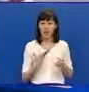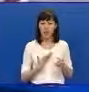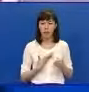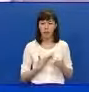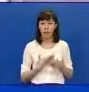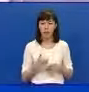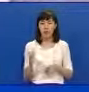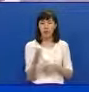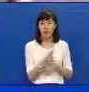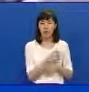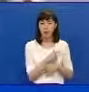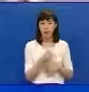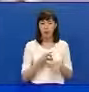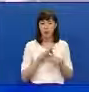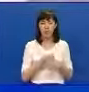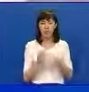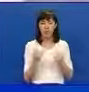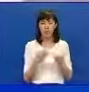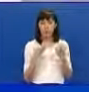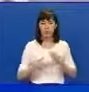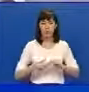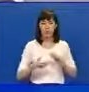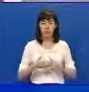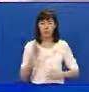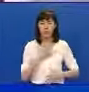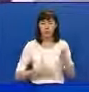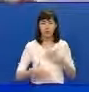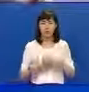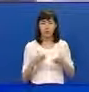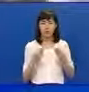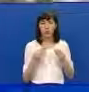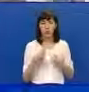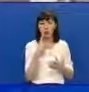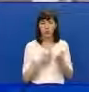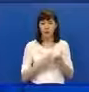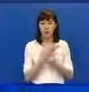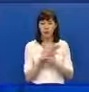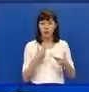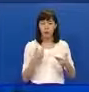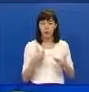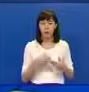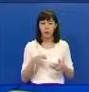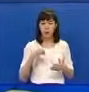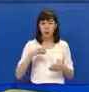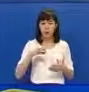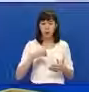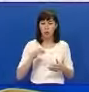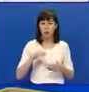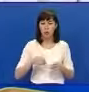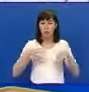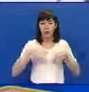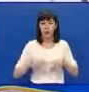түсіріп, сөйтіп, алып кет, бүгінге шақырды, қуаныштымыз, әлде сенбейтіміз. Отау ТВ телерадио хабар